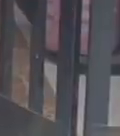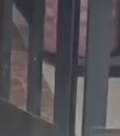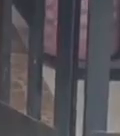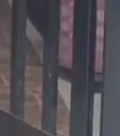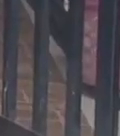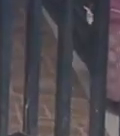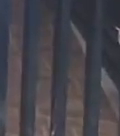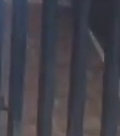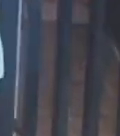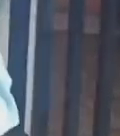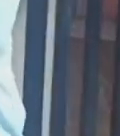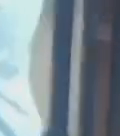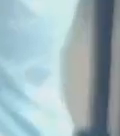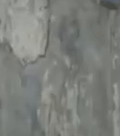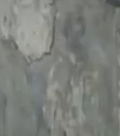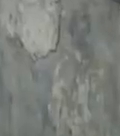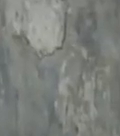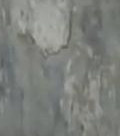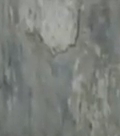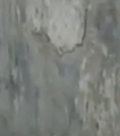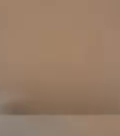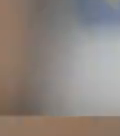dan menganiaya korban hingga terluka bakar.